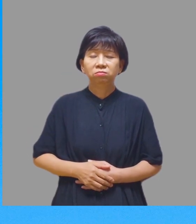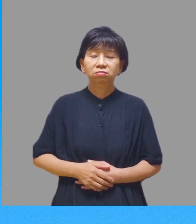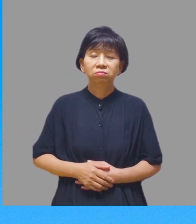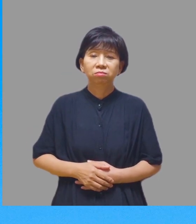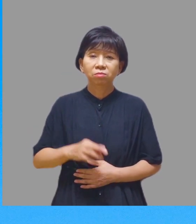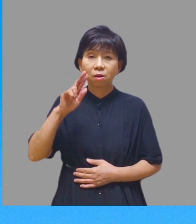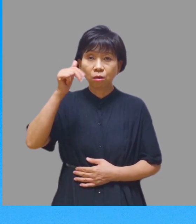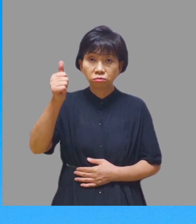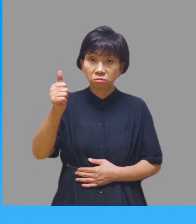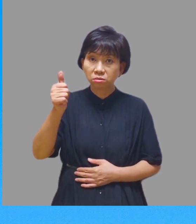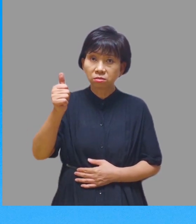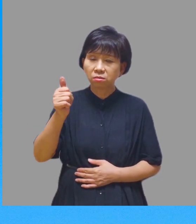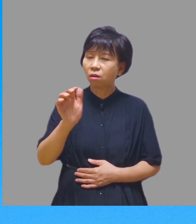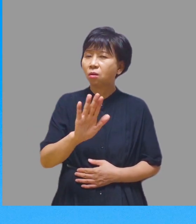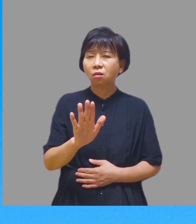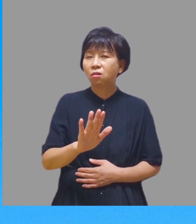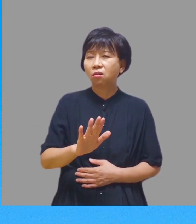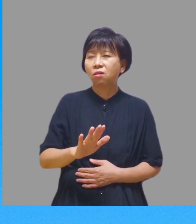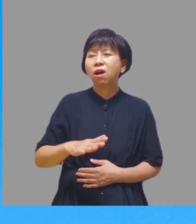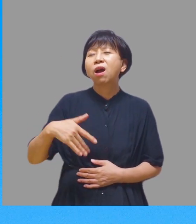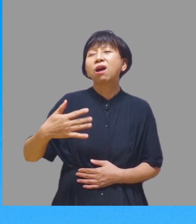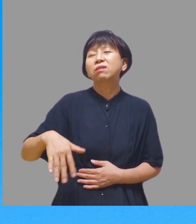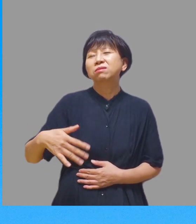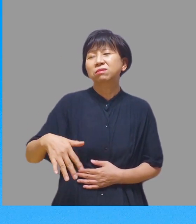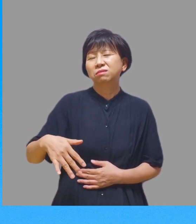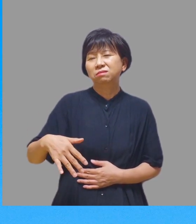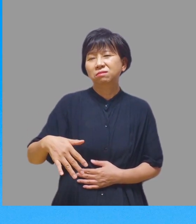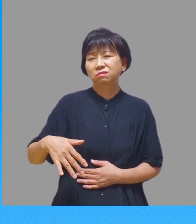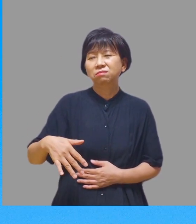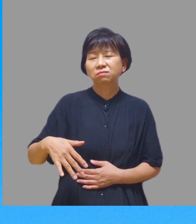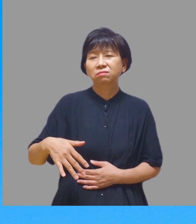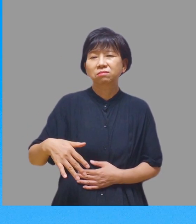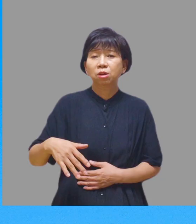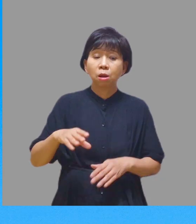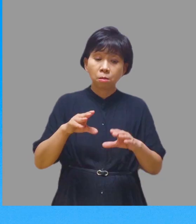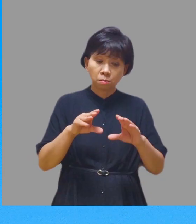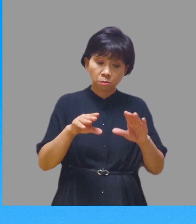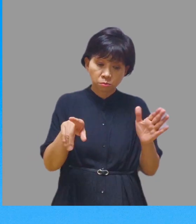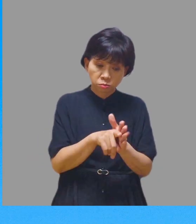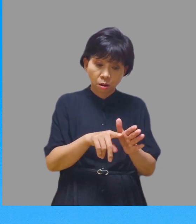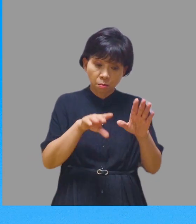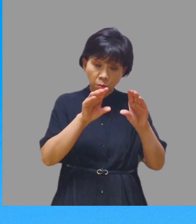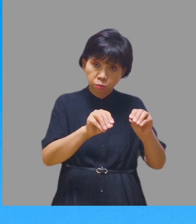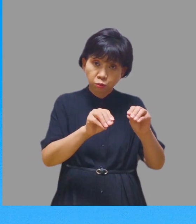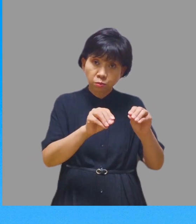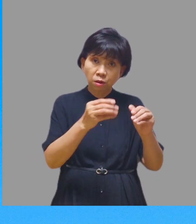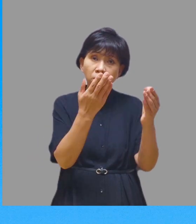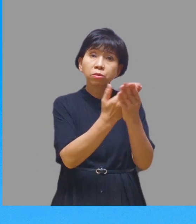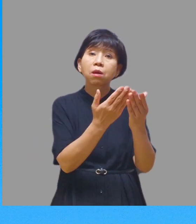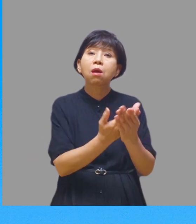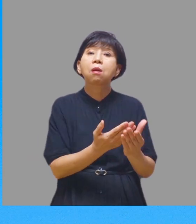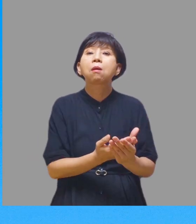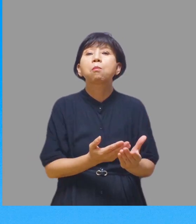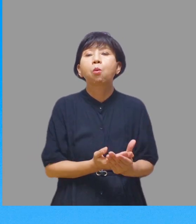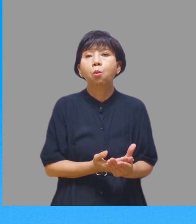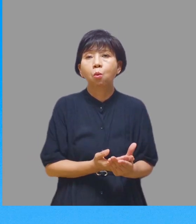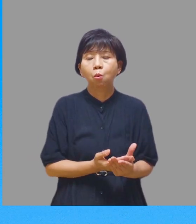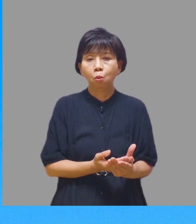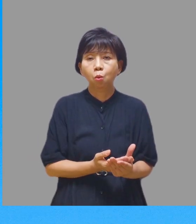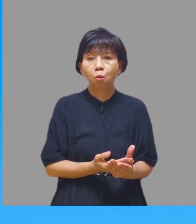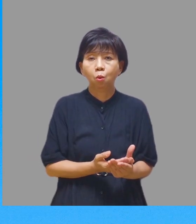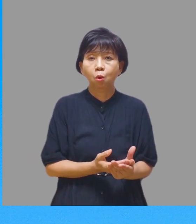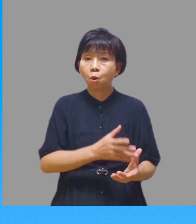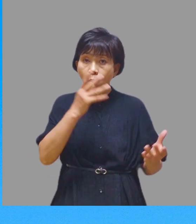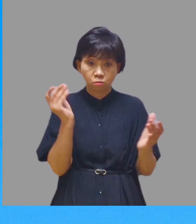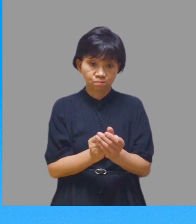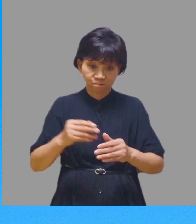그러나 바울은 결코 그렇게 말하지 않아요. 신앙은요, 멈춰서는 순간 뒤로 물러나는 것이고 완성되었다고 자만하는